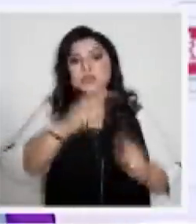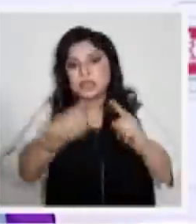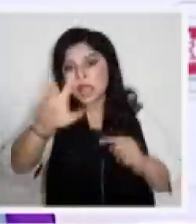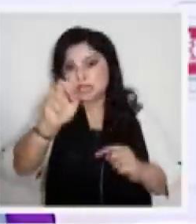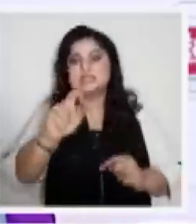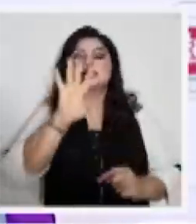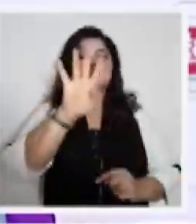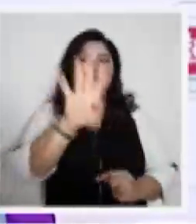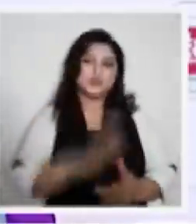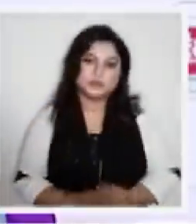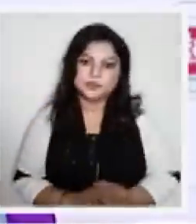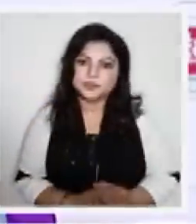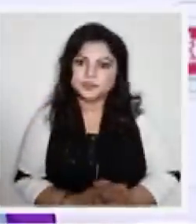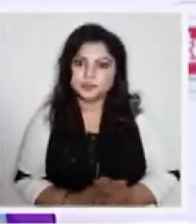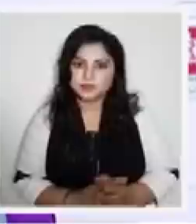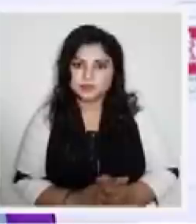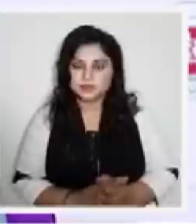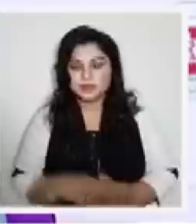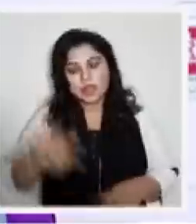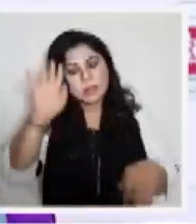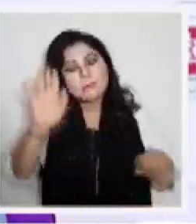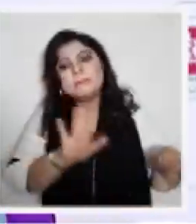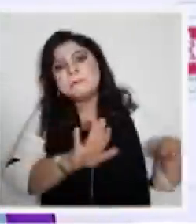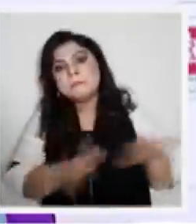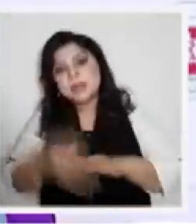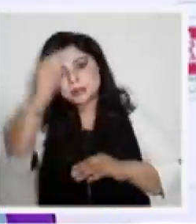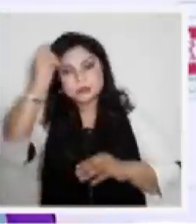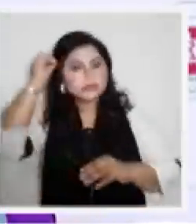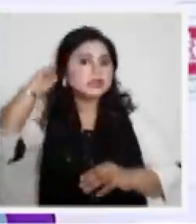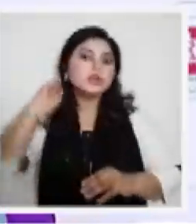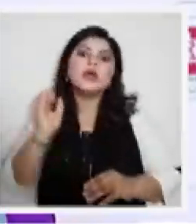61 থেকে 70 15 জন এবং 71 থেকে 80 4 জন।